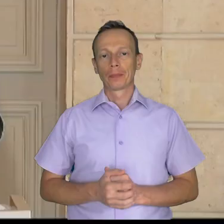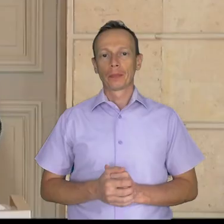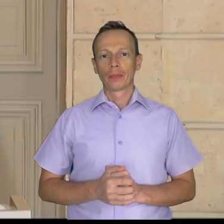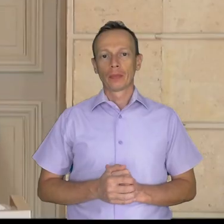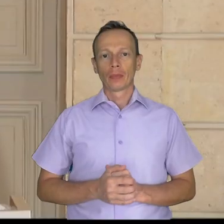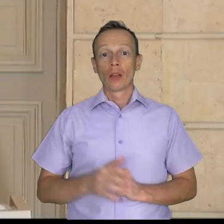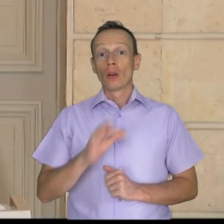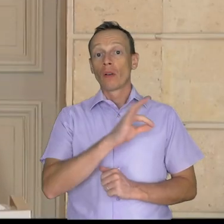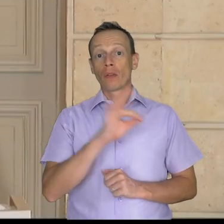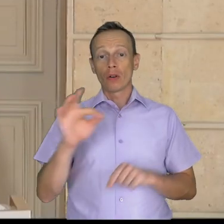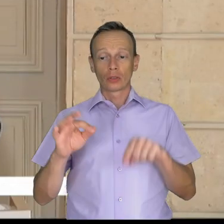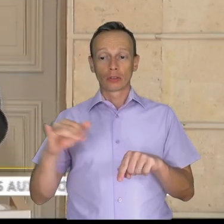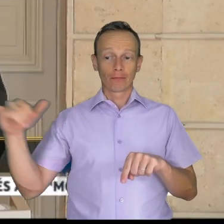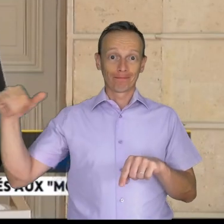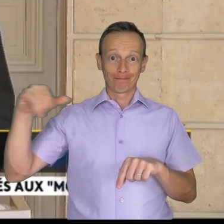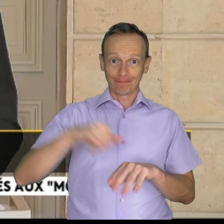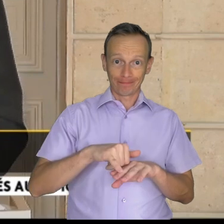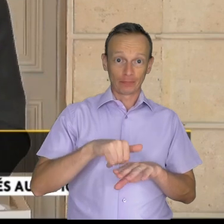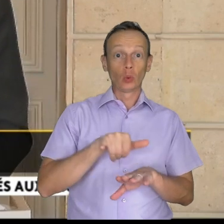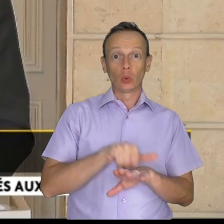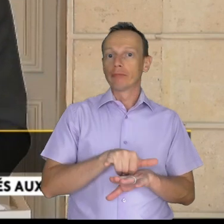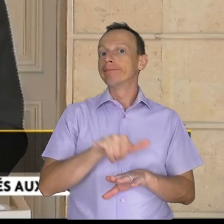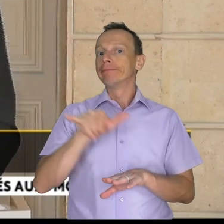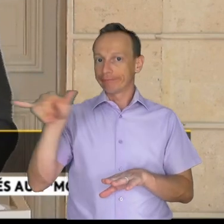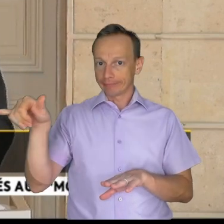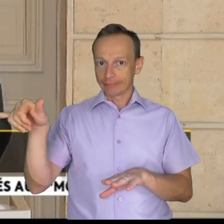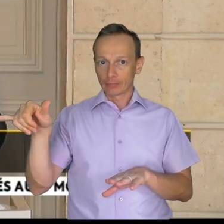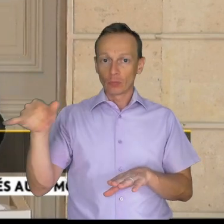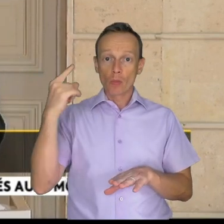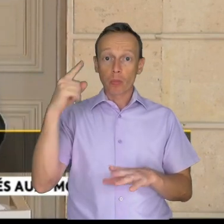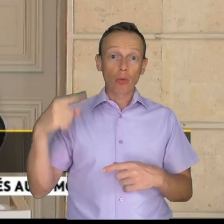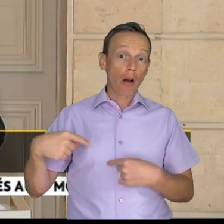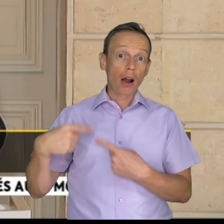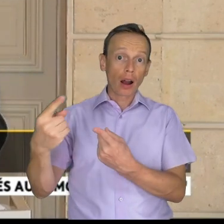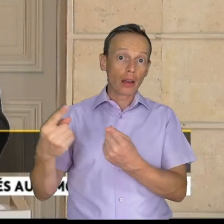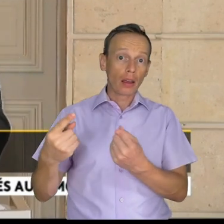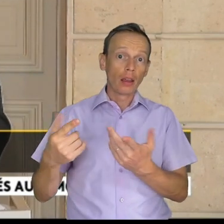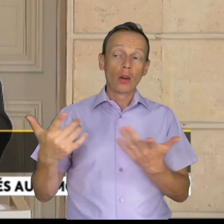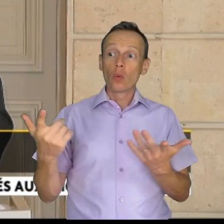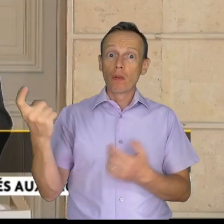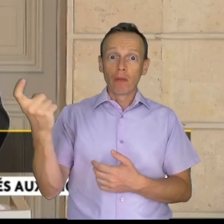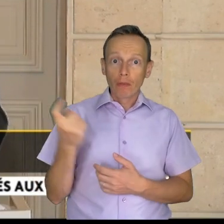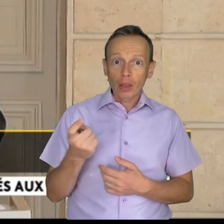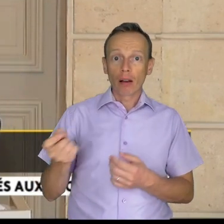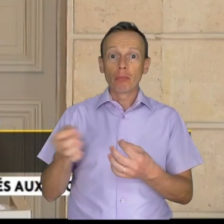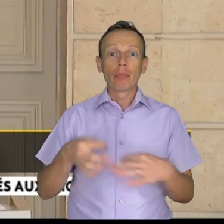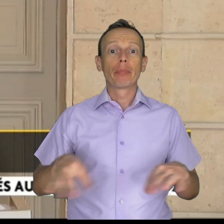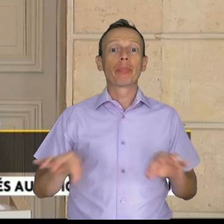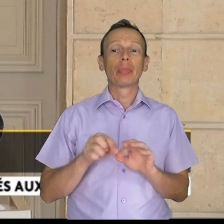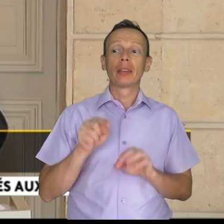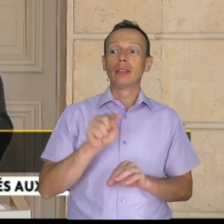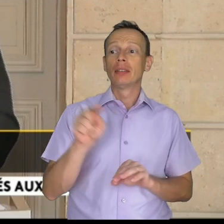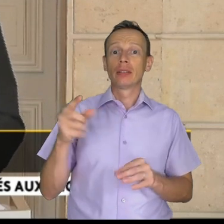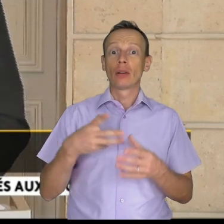Toute entrée en France et toute sortie de notre territoire à destination ou en